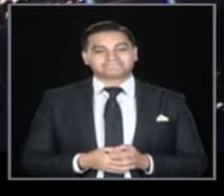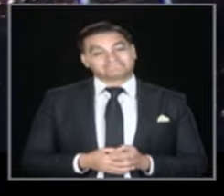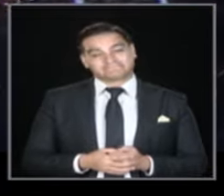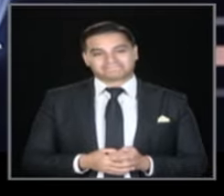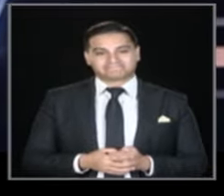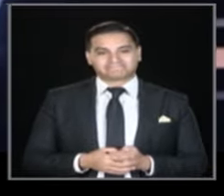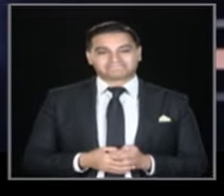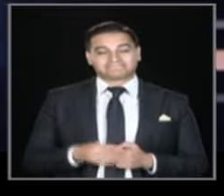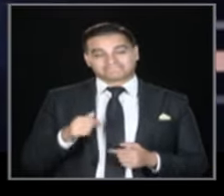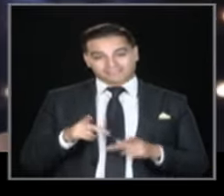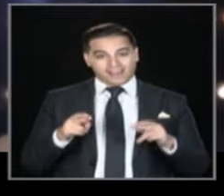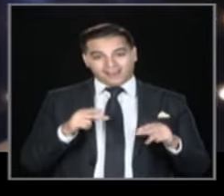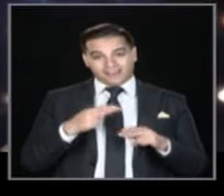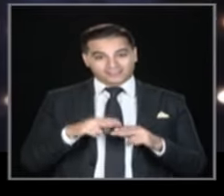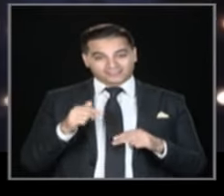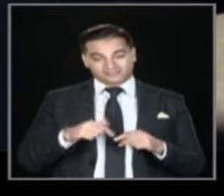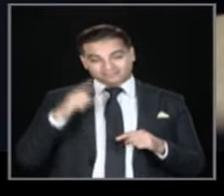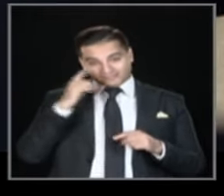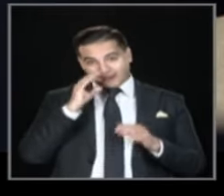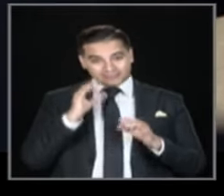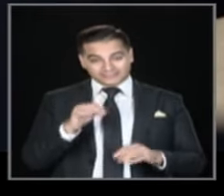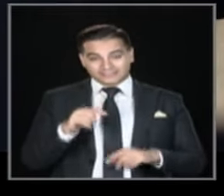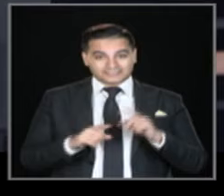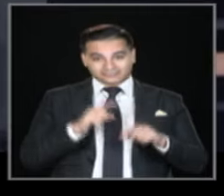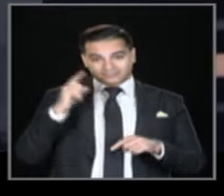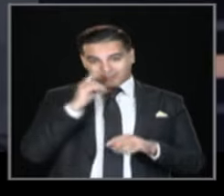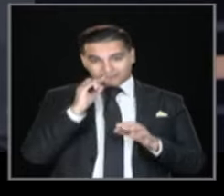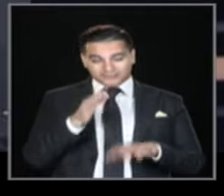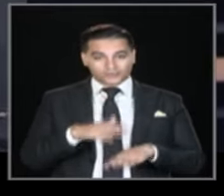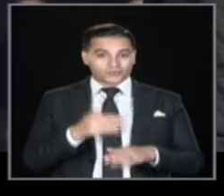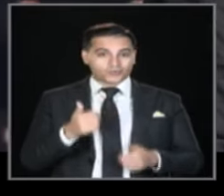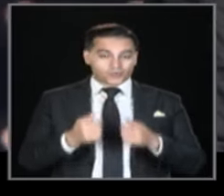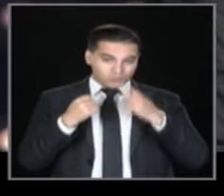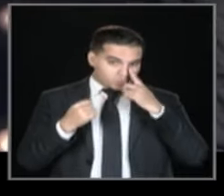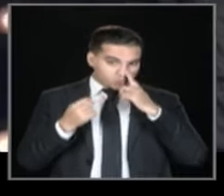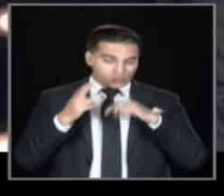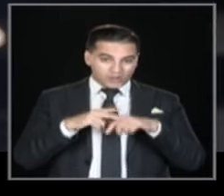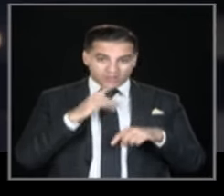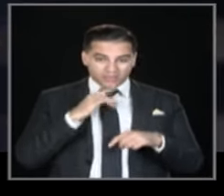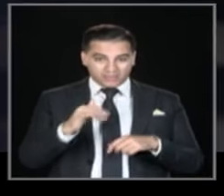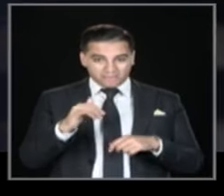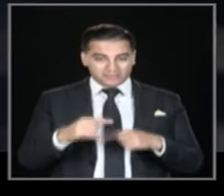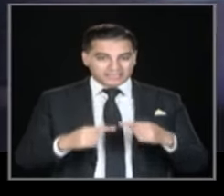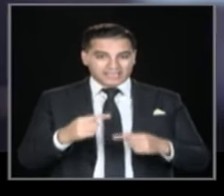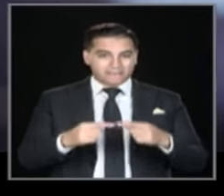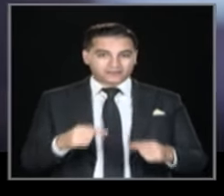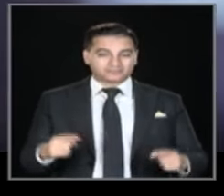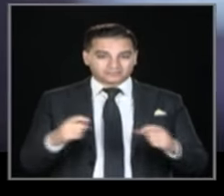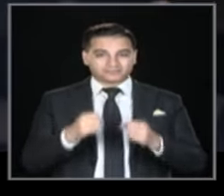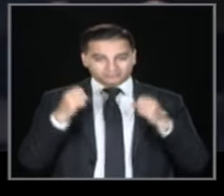بحر الحلقه صعبه جدا الاسئله صعبه جدا المنافسه قويه وهتفضل المنافسه قويه لحد